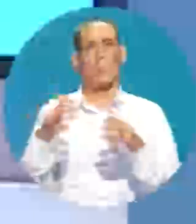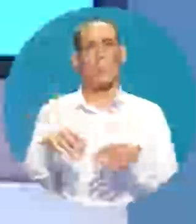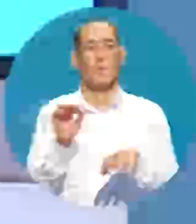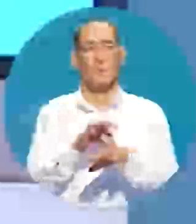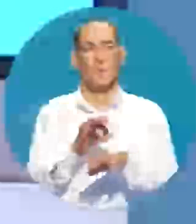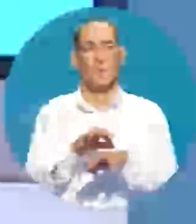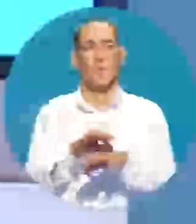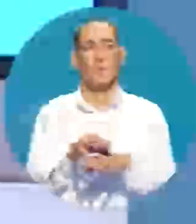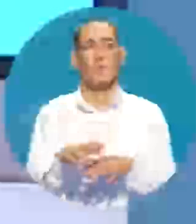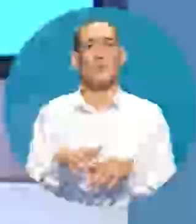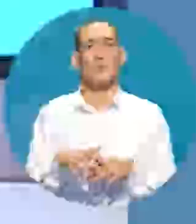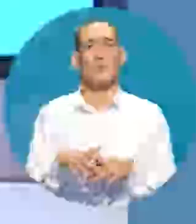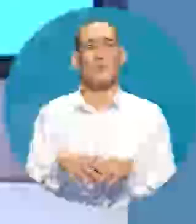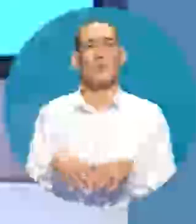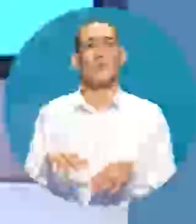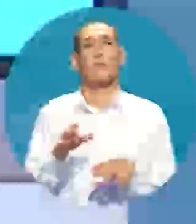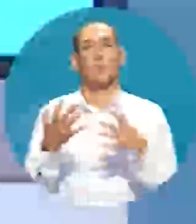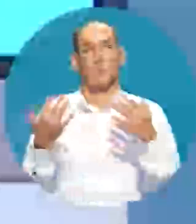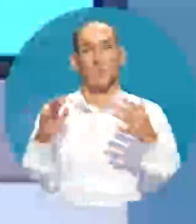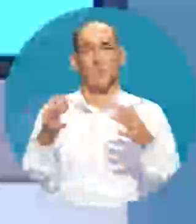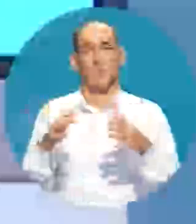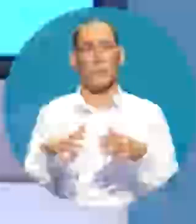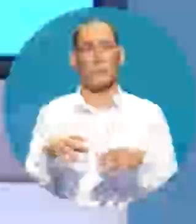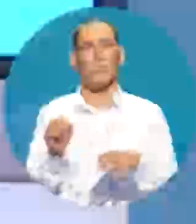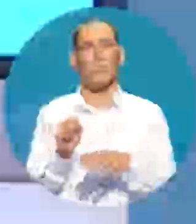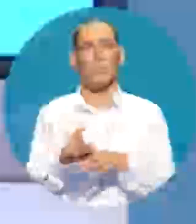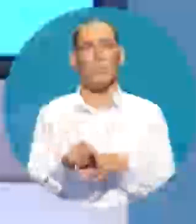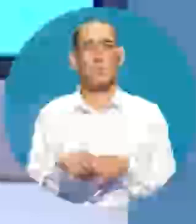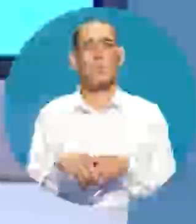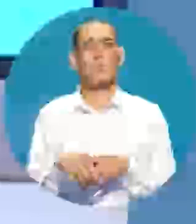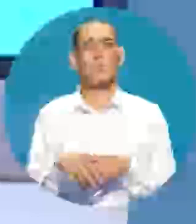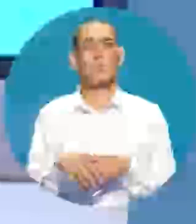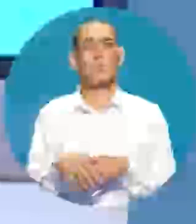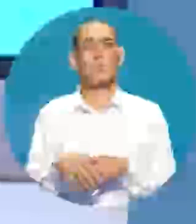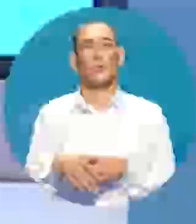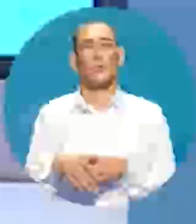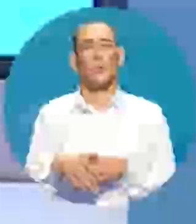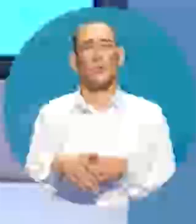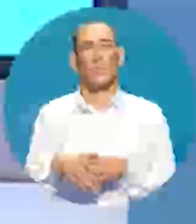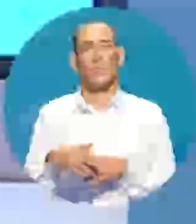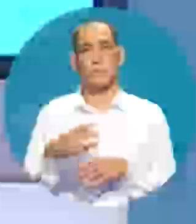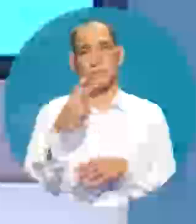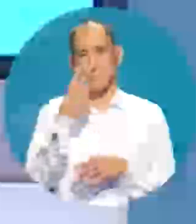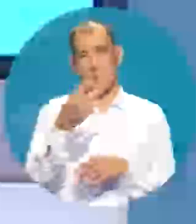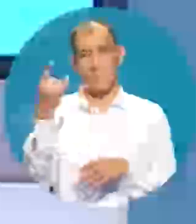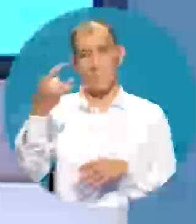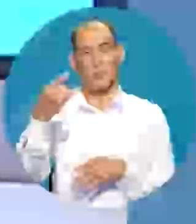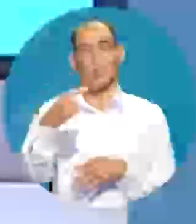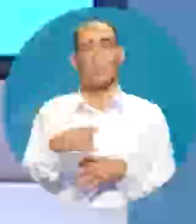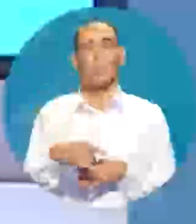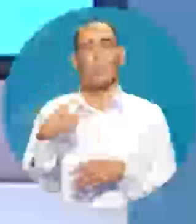Кәнеке, қолларымызды шынықтыру үшін сіздермен бір шынығу өтсек. Кәне, экранға қараймыз.